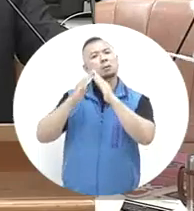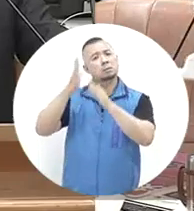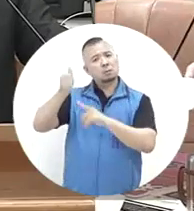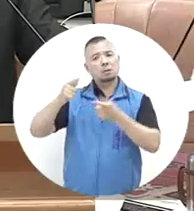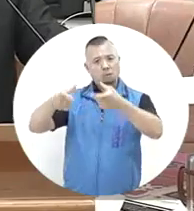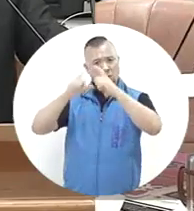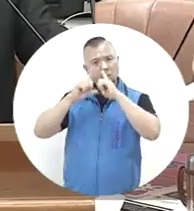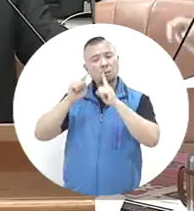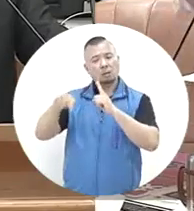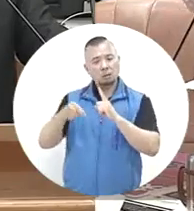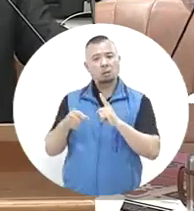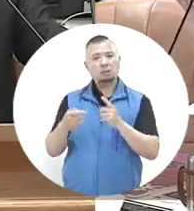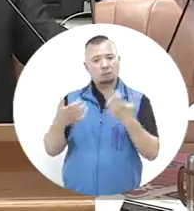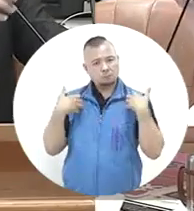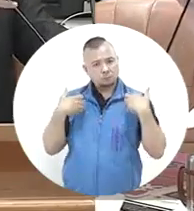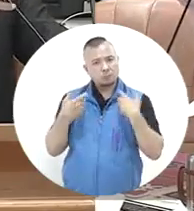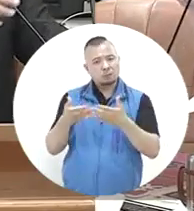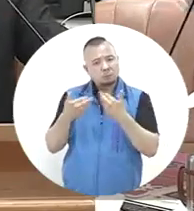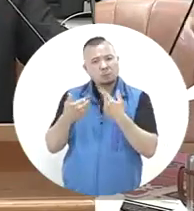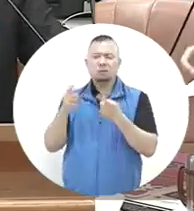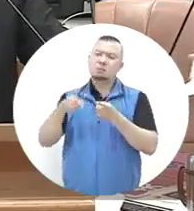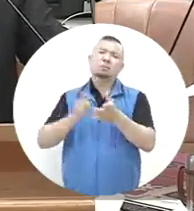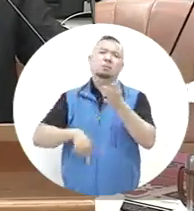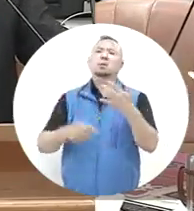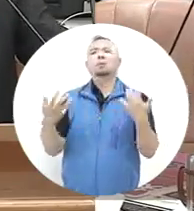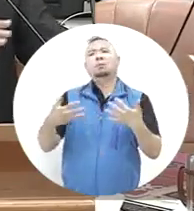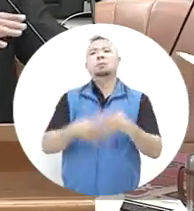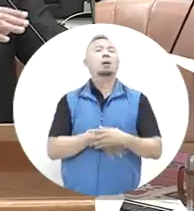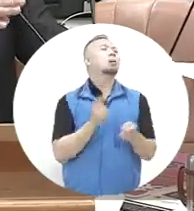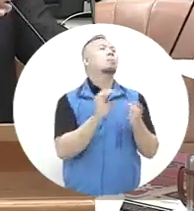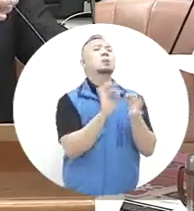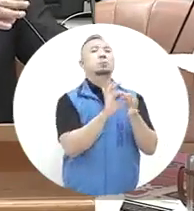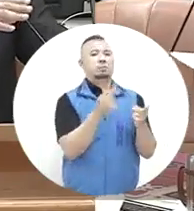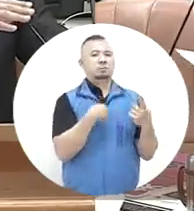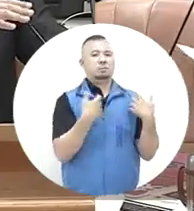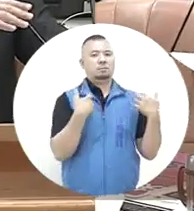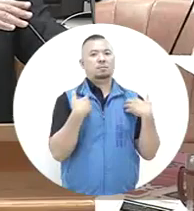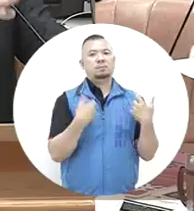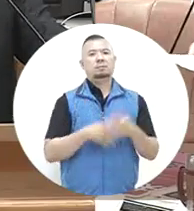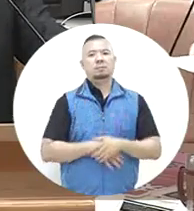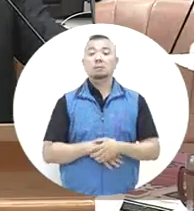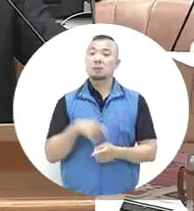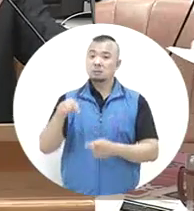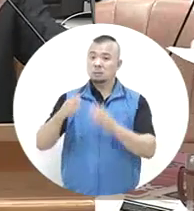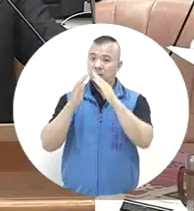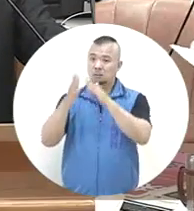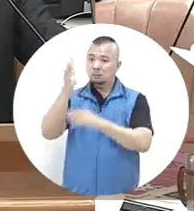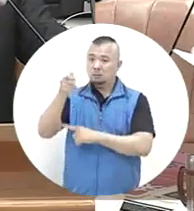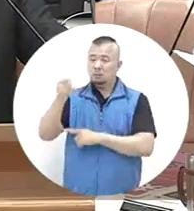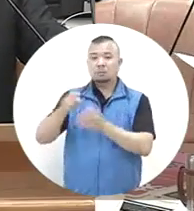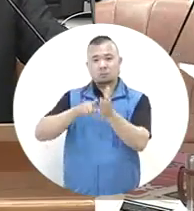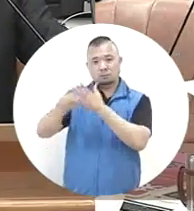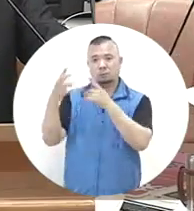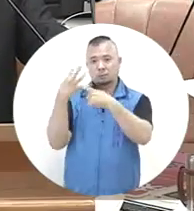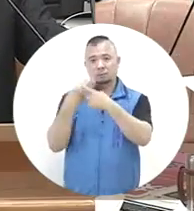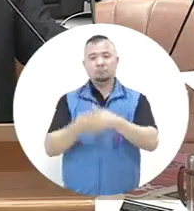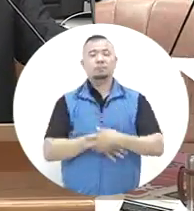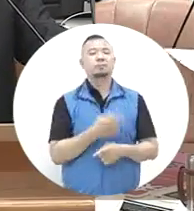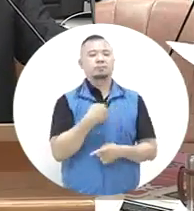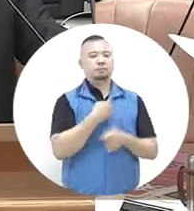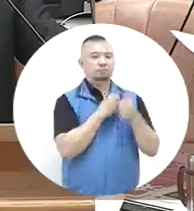有或没有嘛？这个很简单的问题。 没关系，我来回答。特别我跟 这是市长的专业。 特别我跟严报告一